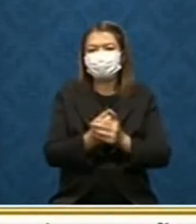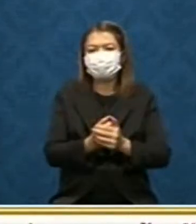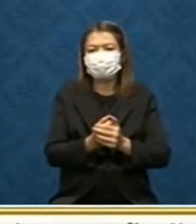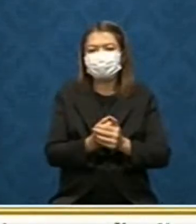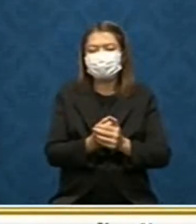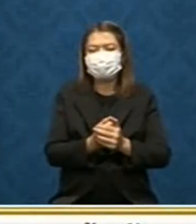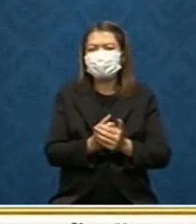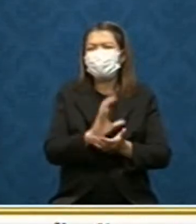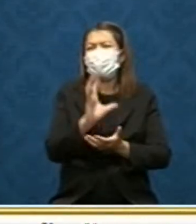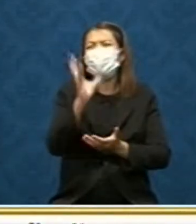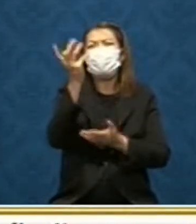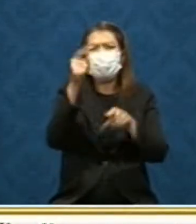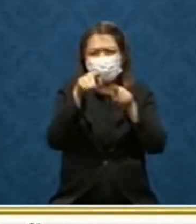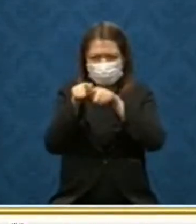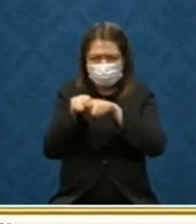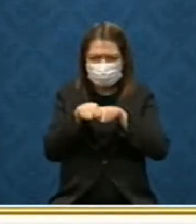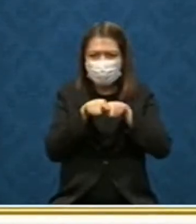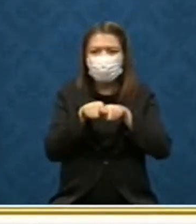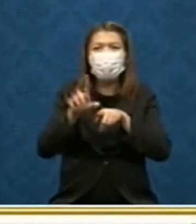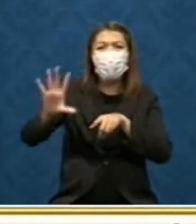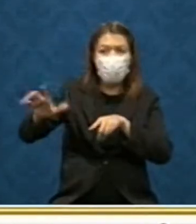ก็กลบ